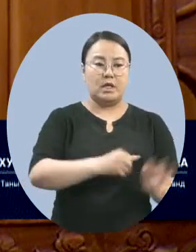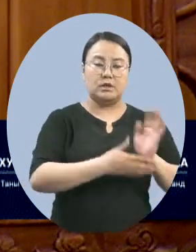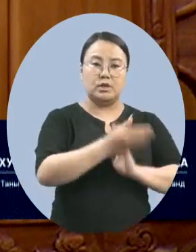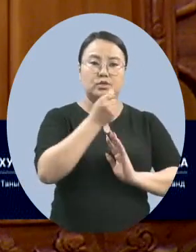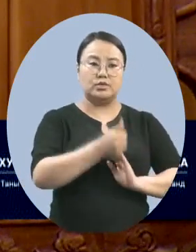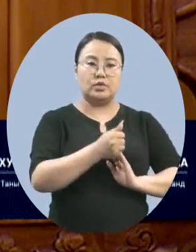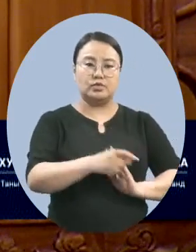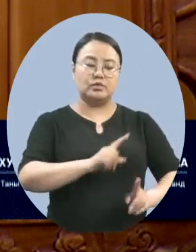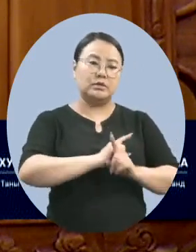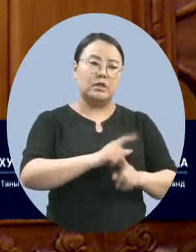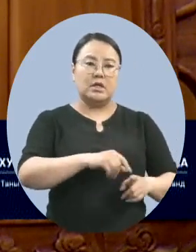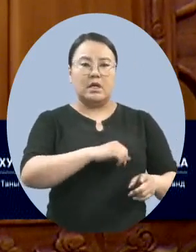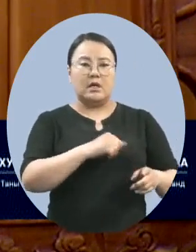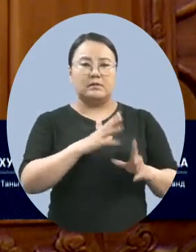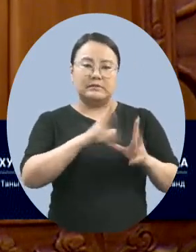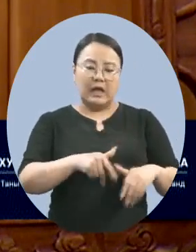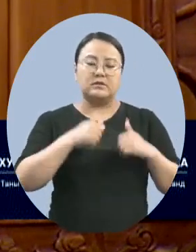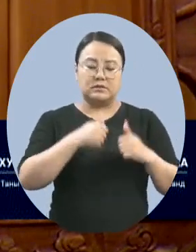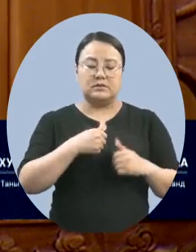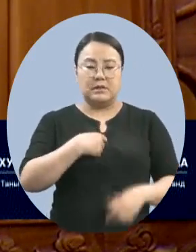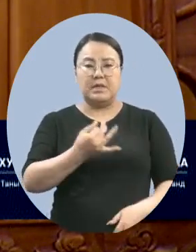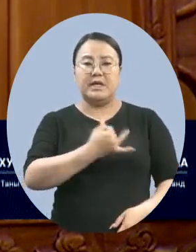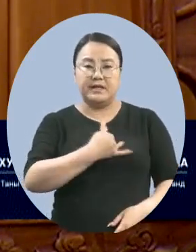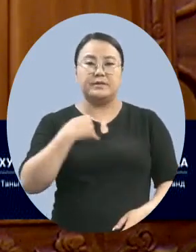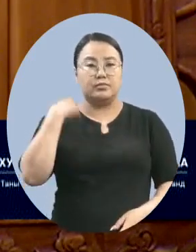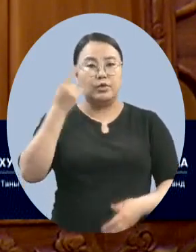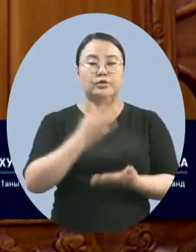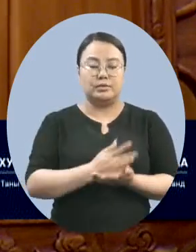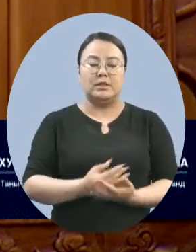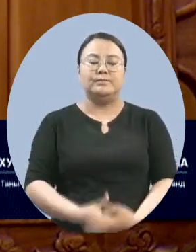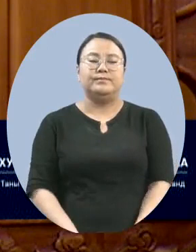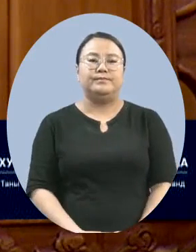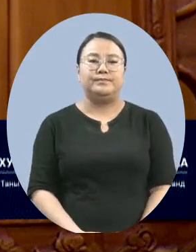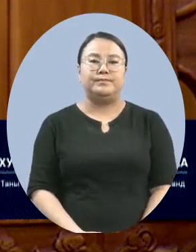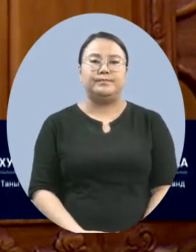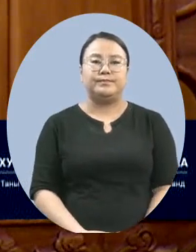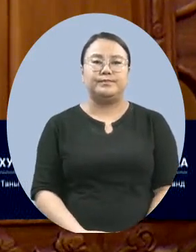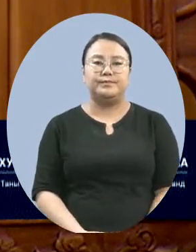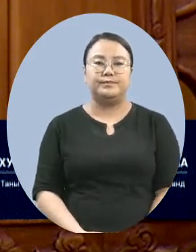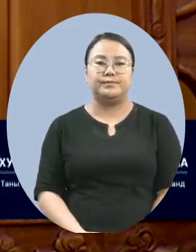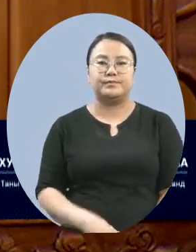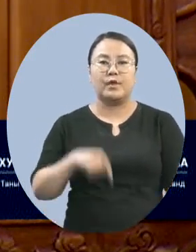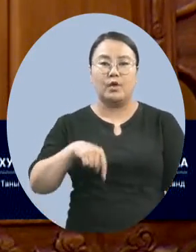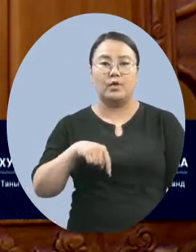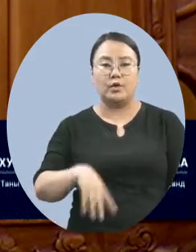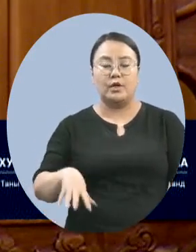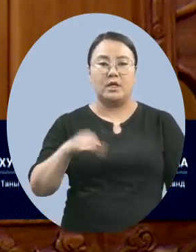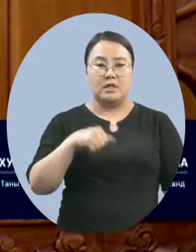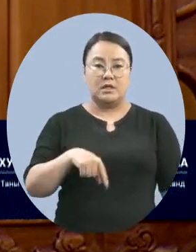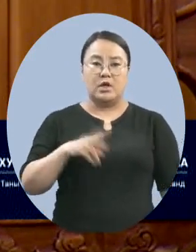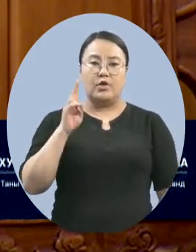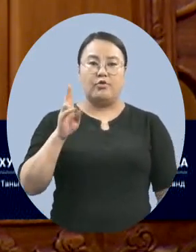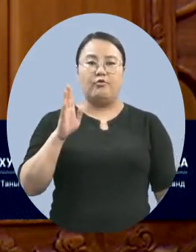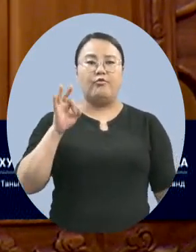төсөөлөн сахилга бат сайжирна гэдэг хууны ихтгэл өмнөшл байна. Ийм болохоор өнөөдөр бид нар уг нь өнөөдрөөс л